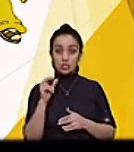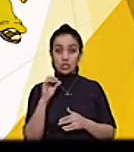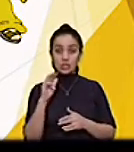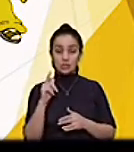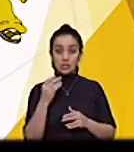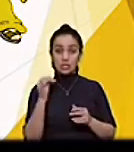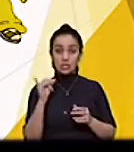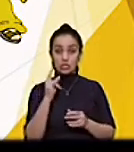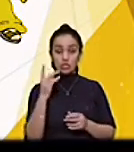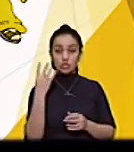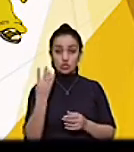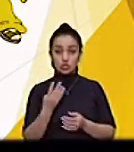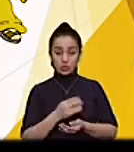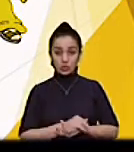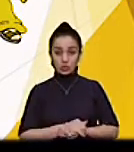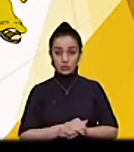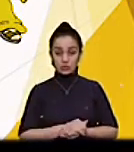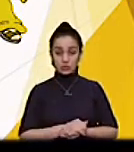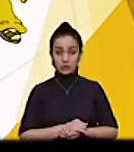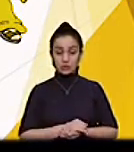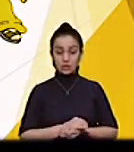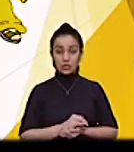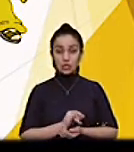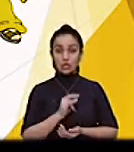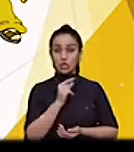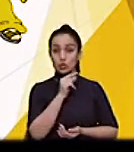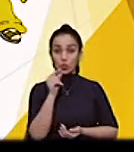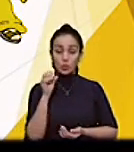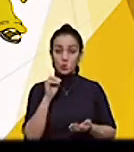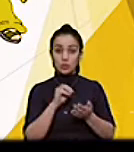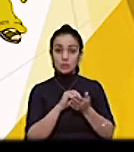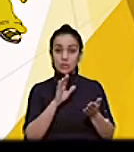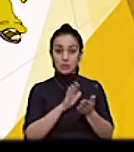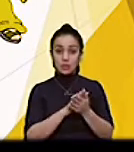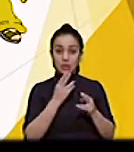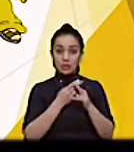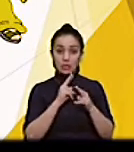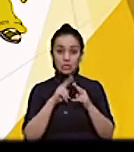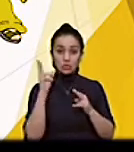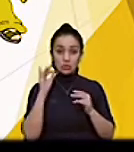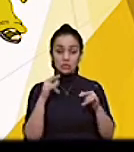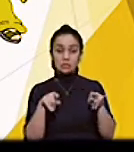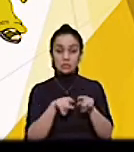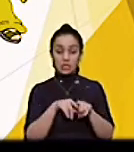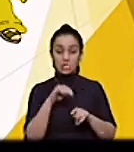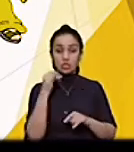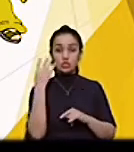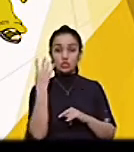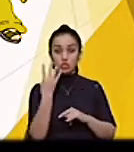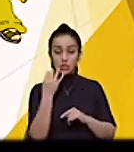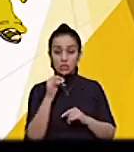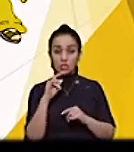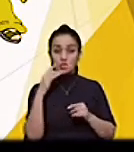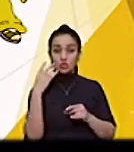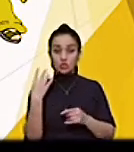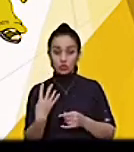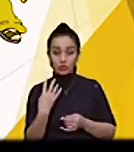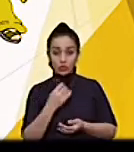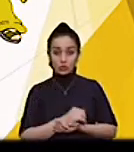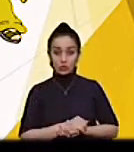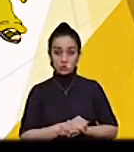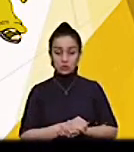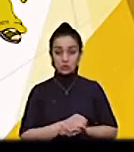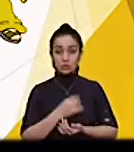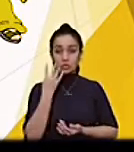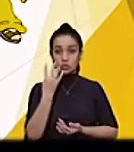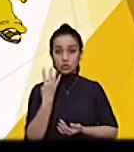4 части из 4. Дробью записывается это число так: 4